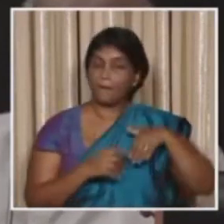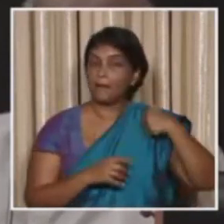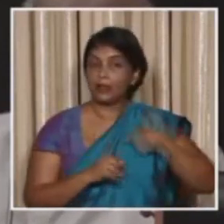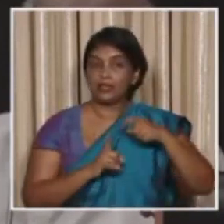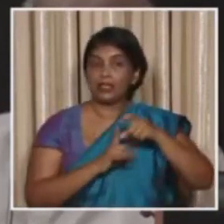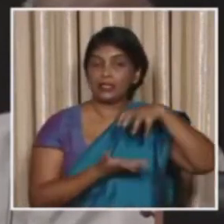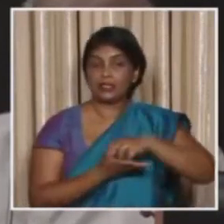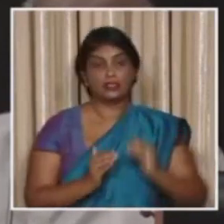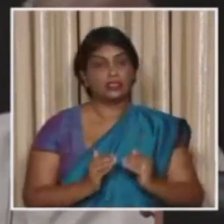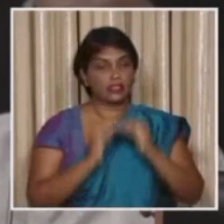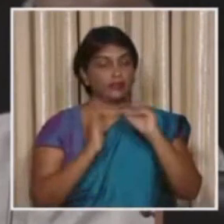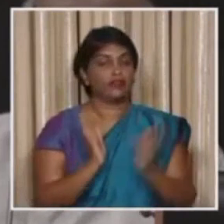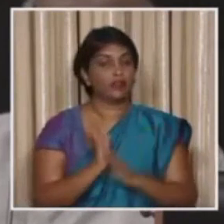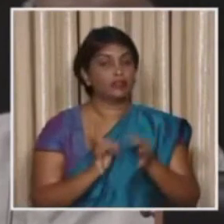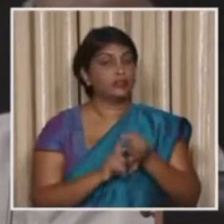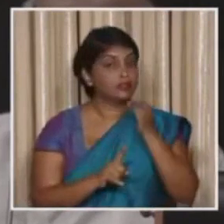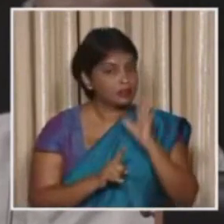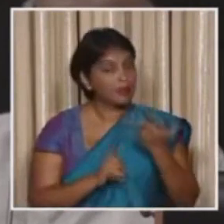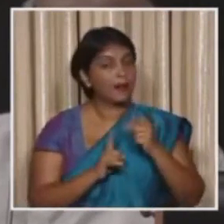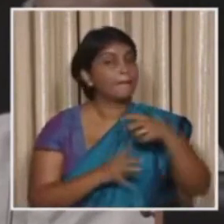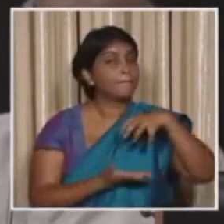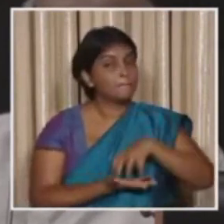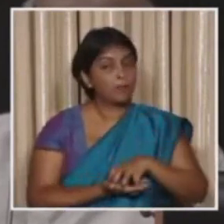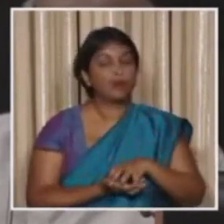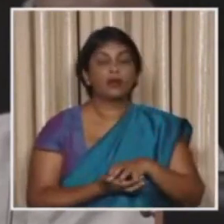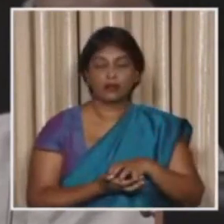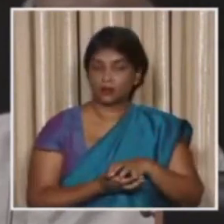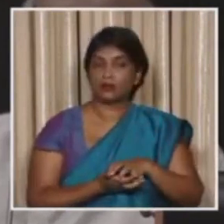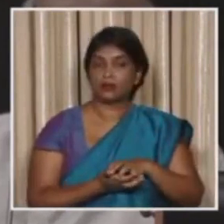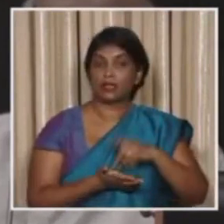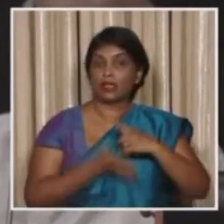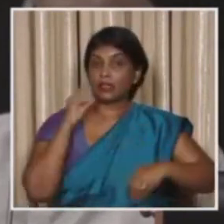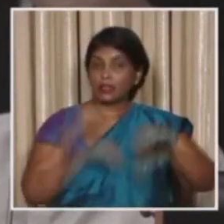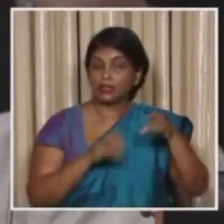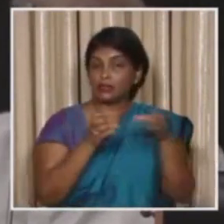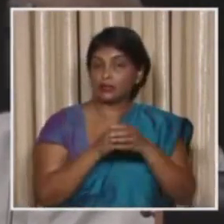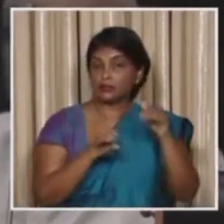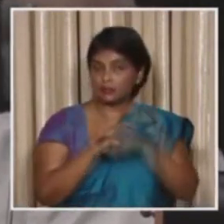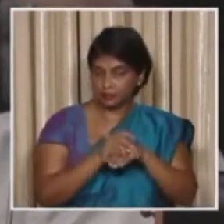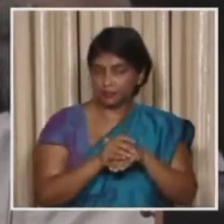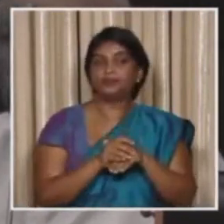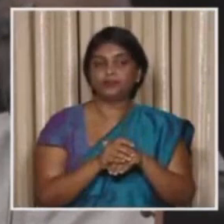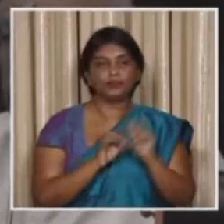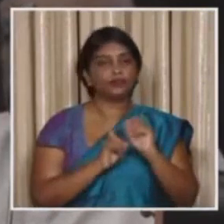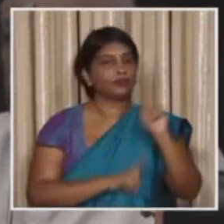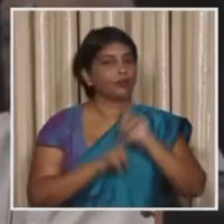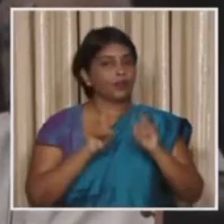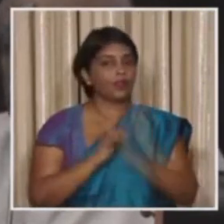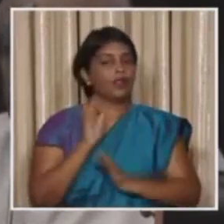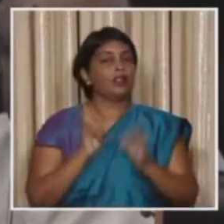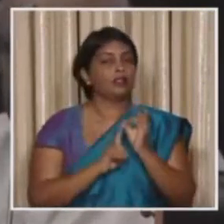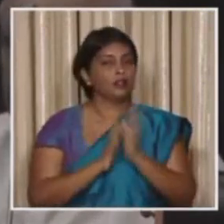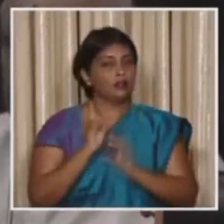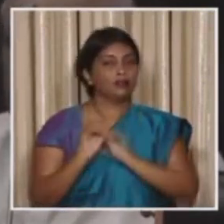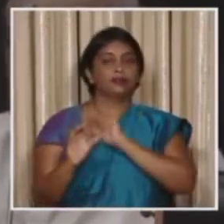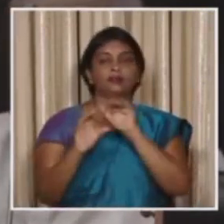දිස්ත්‍රික්ක සංවර්ධන කමිටු සභාපතිවරු සහ පළාතේ දේශපාලන පක්ෂ නියෝජනය වෙන පරිදි පාර්ලිමේන්තු මන්ත්‍රීවරුන්